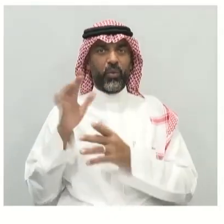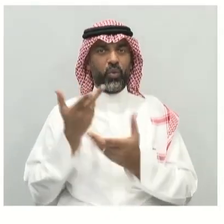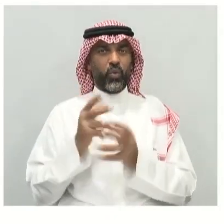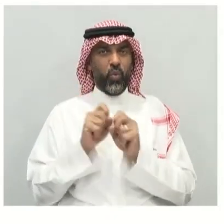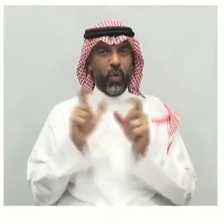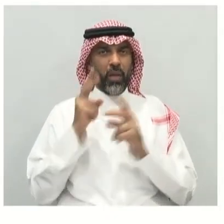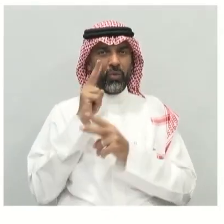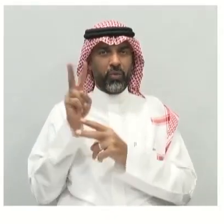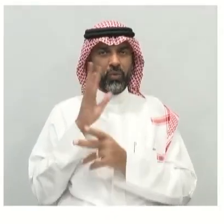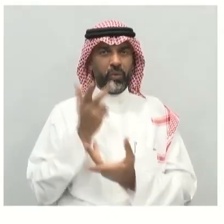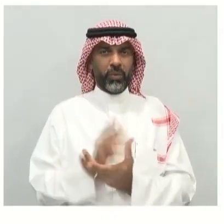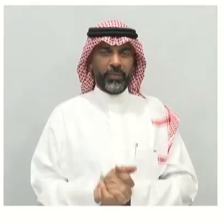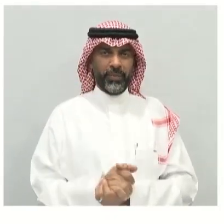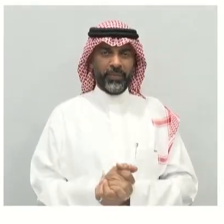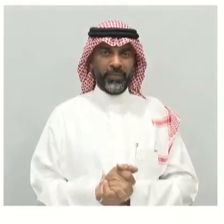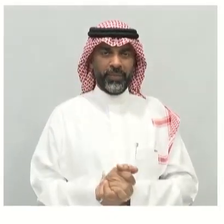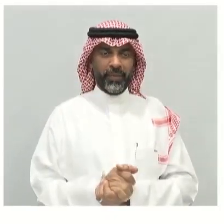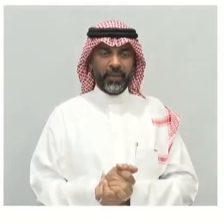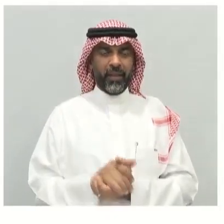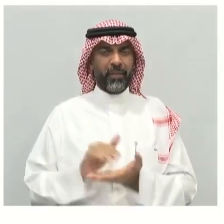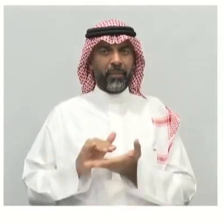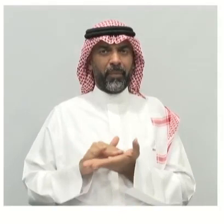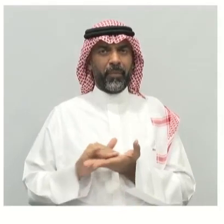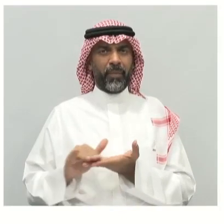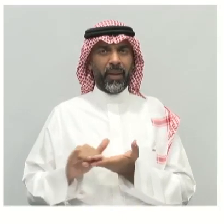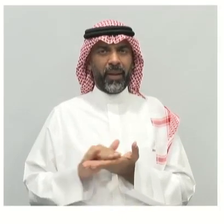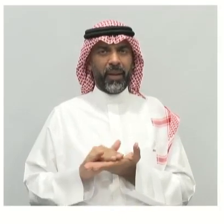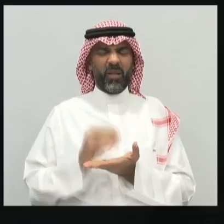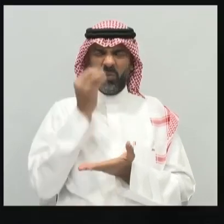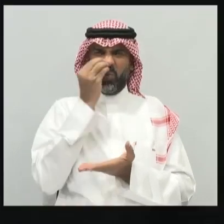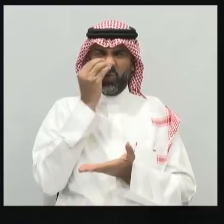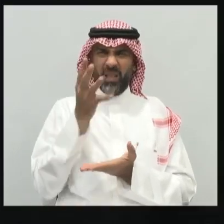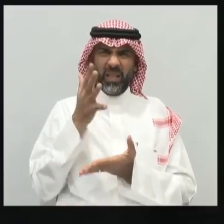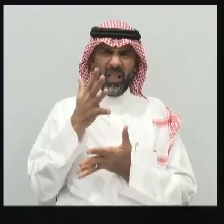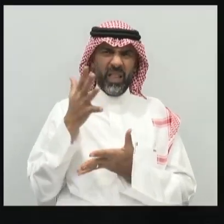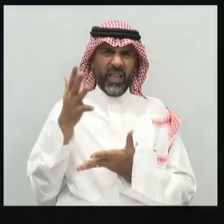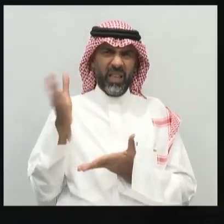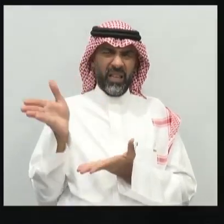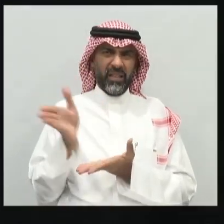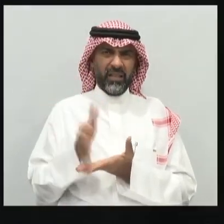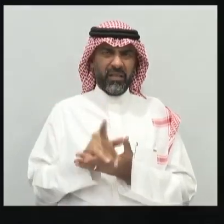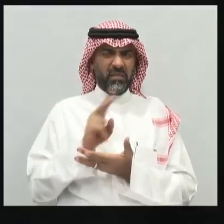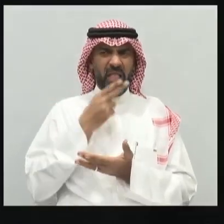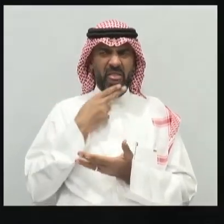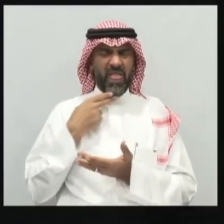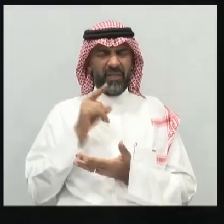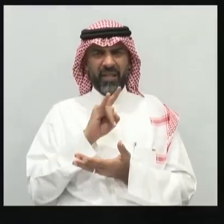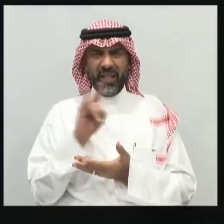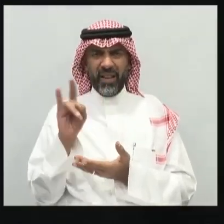توضح متزين المكان ملوث المكان هذا غير نظيف